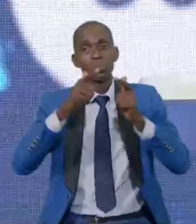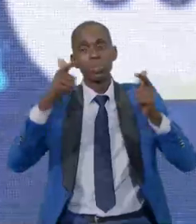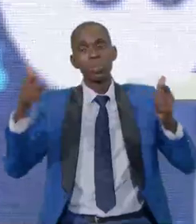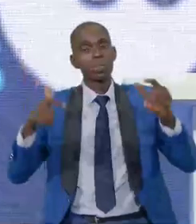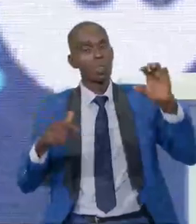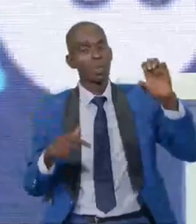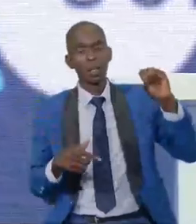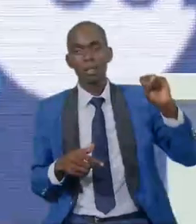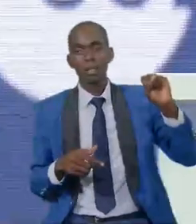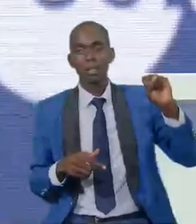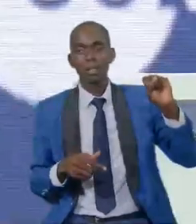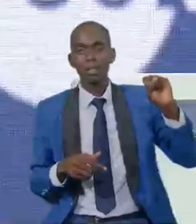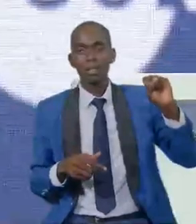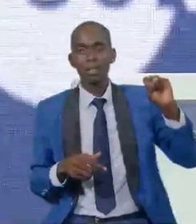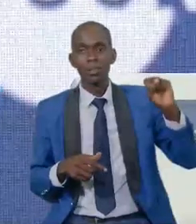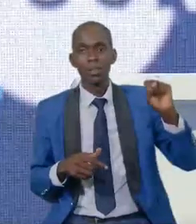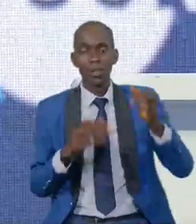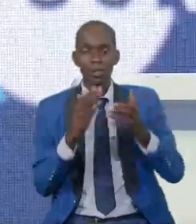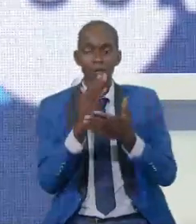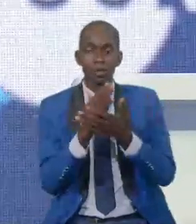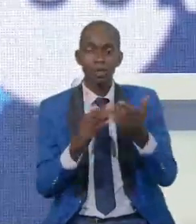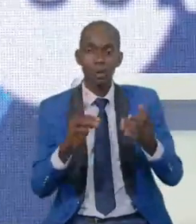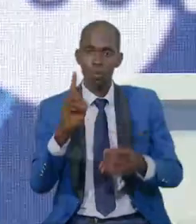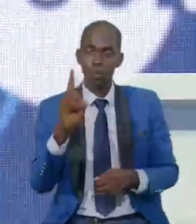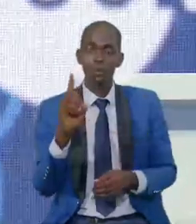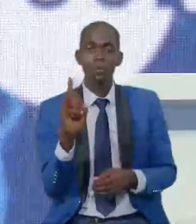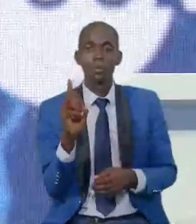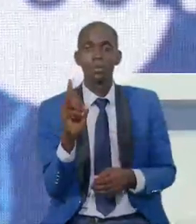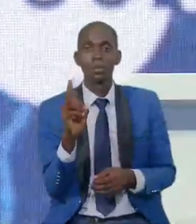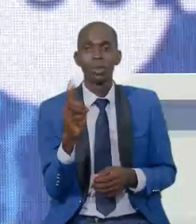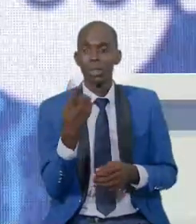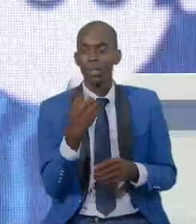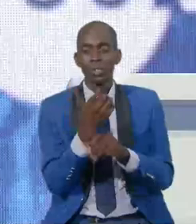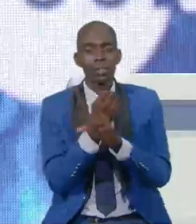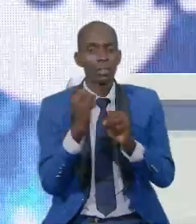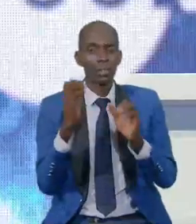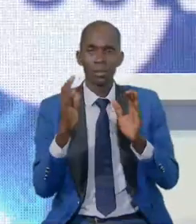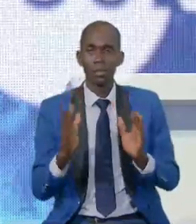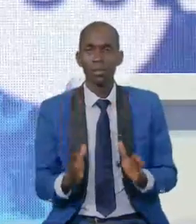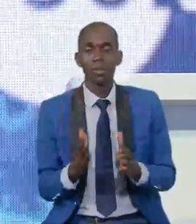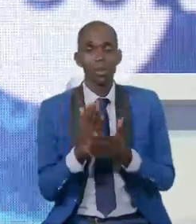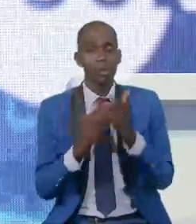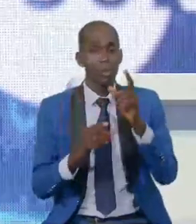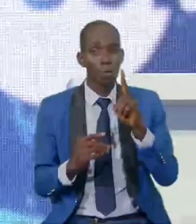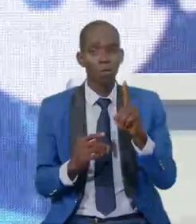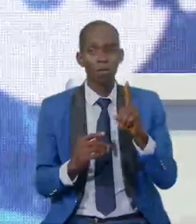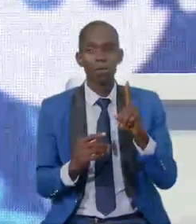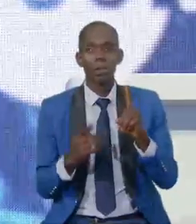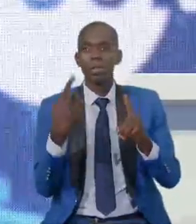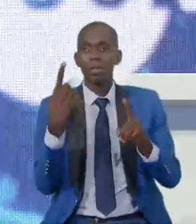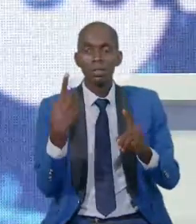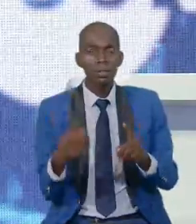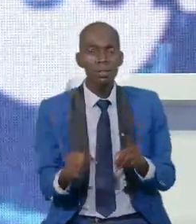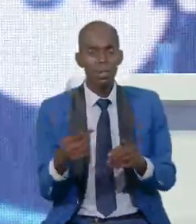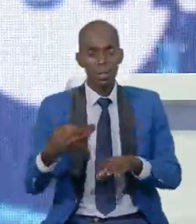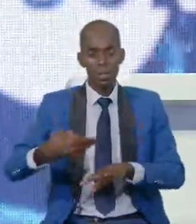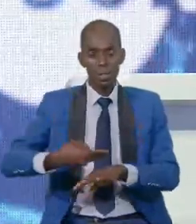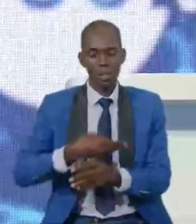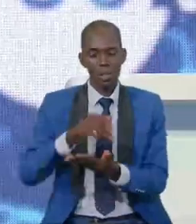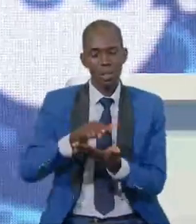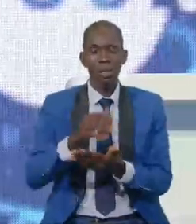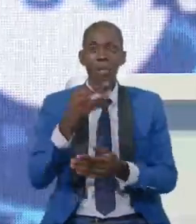avec S majuscule, quelqu'un, le Sauveur, quelqu'un,